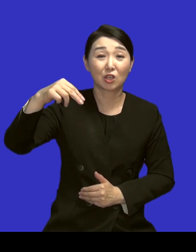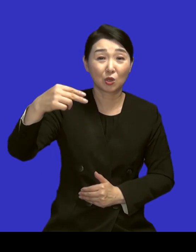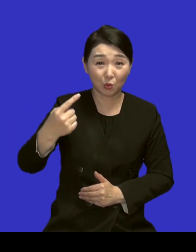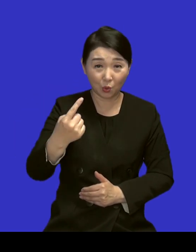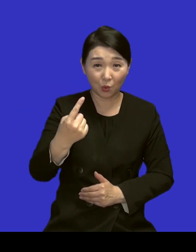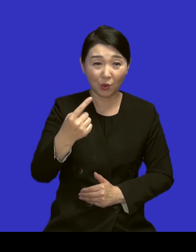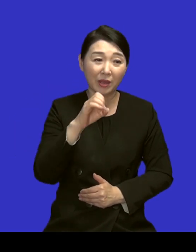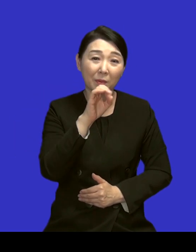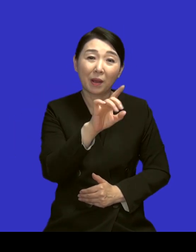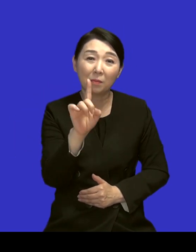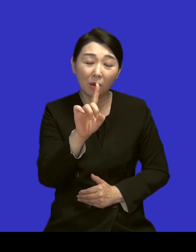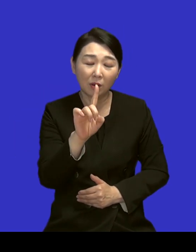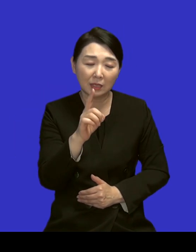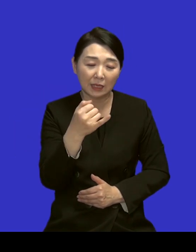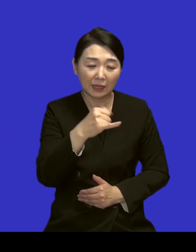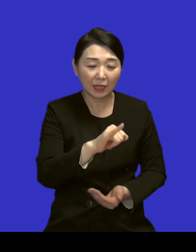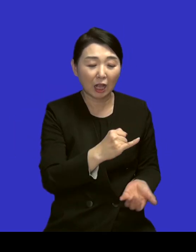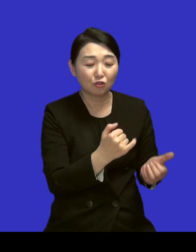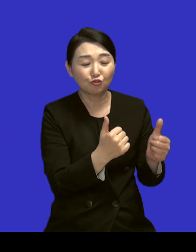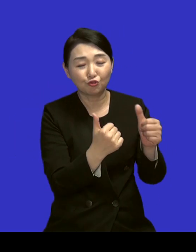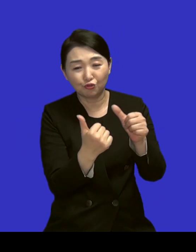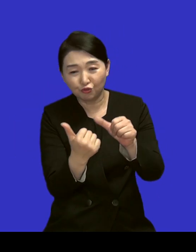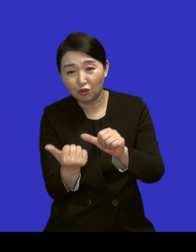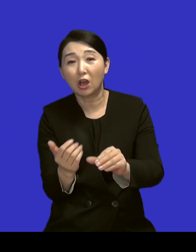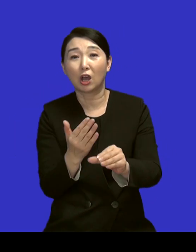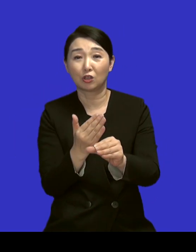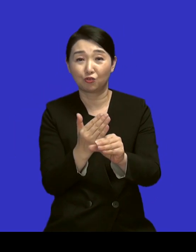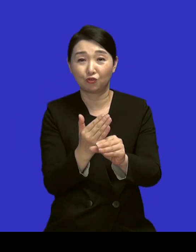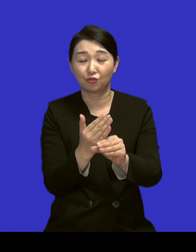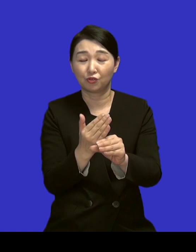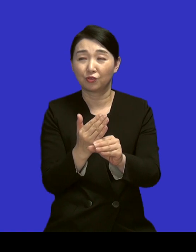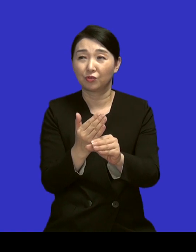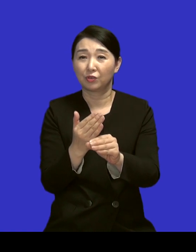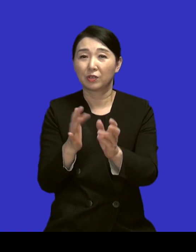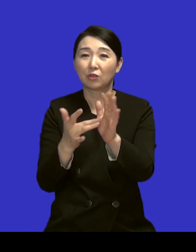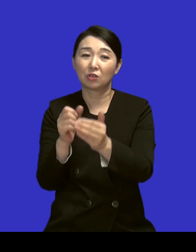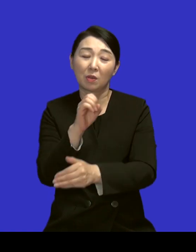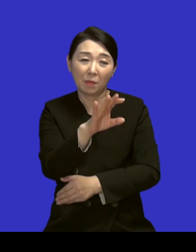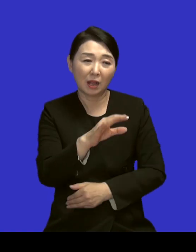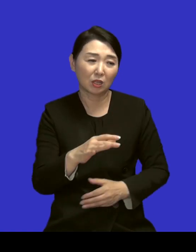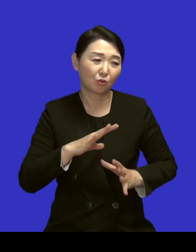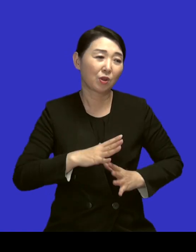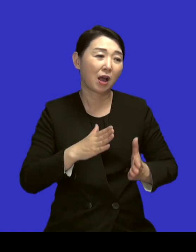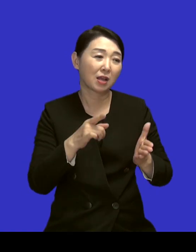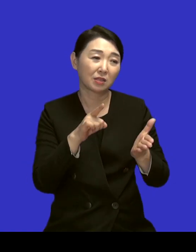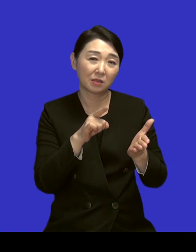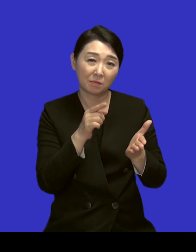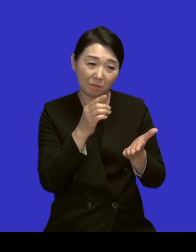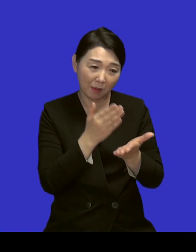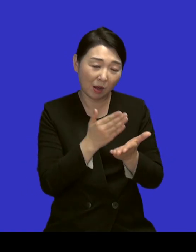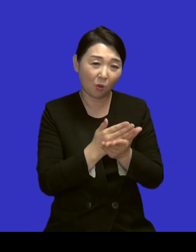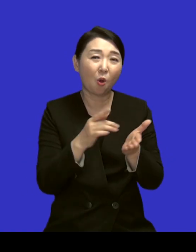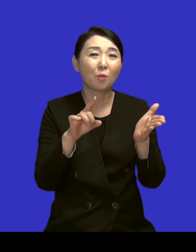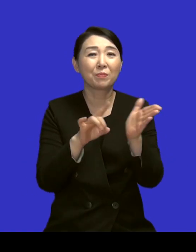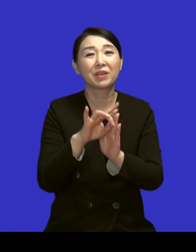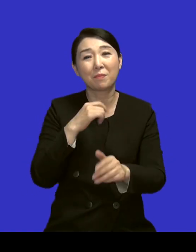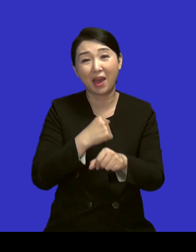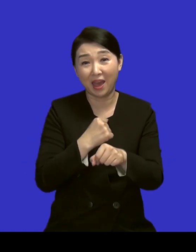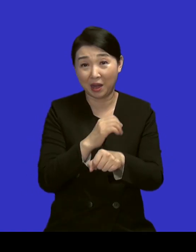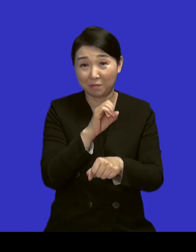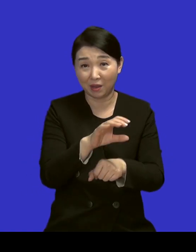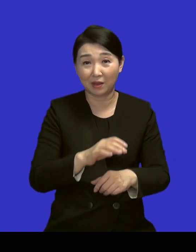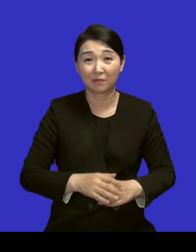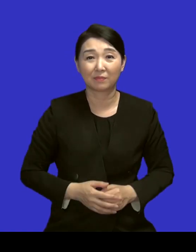야이로에게 해주셨던 말인데 두려워하지 말고 믿기만 하라라는 말이었었어요.